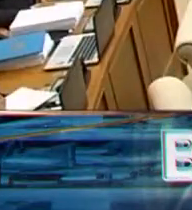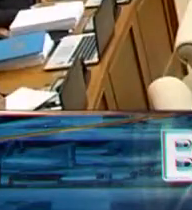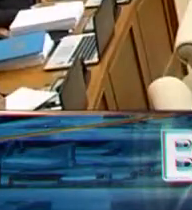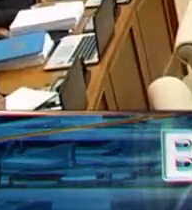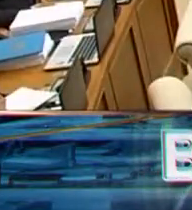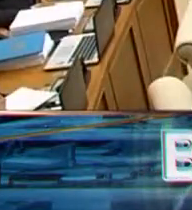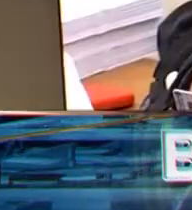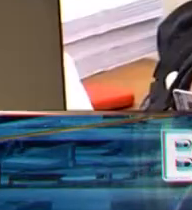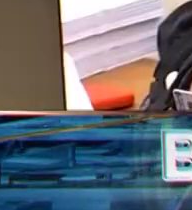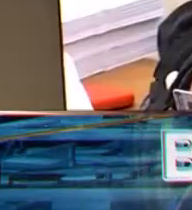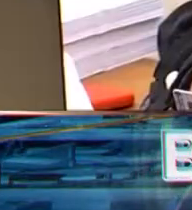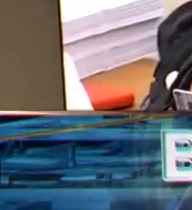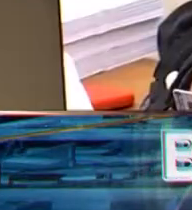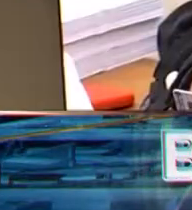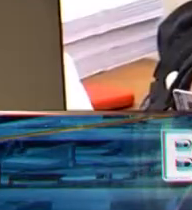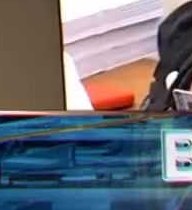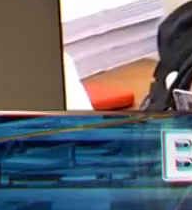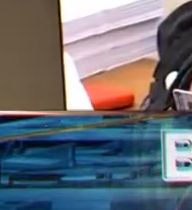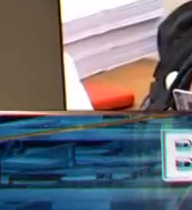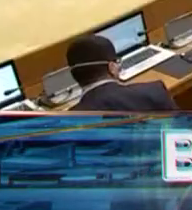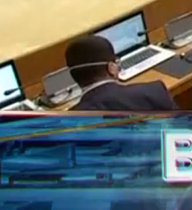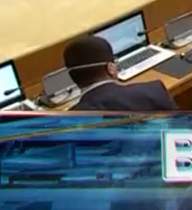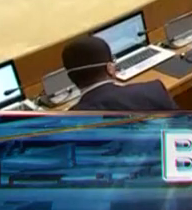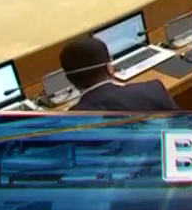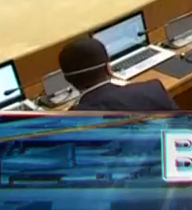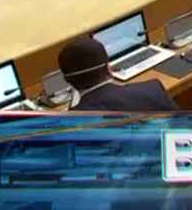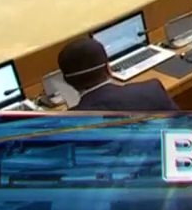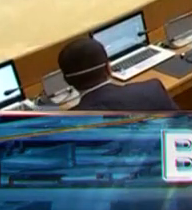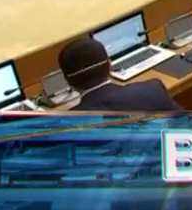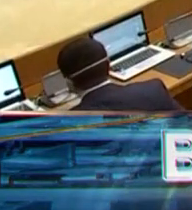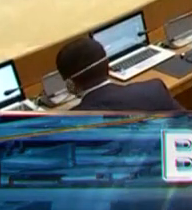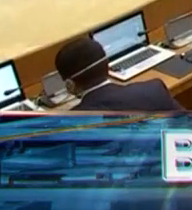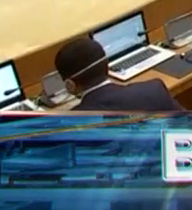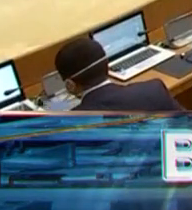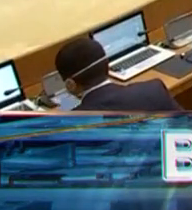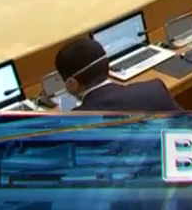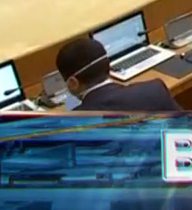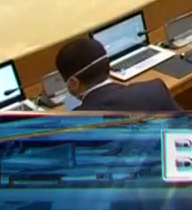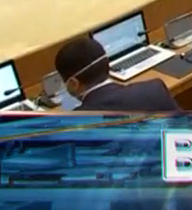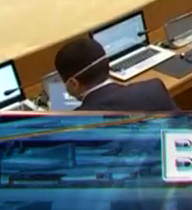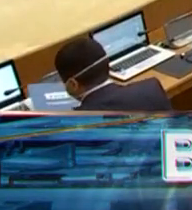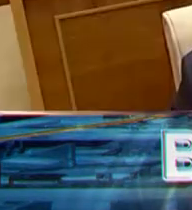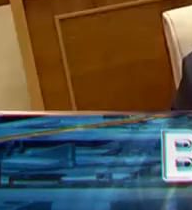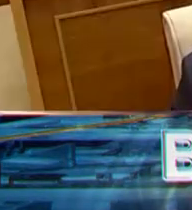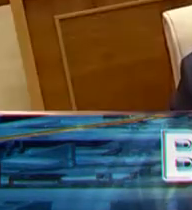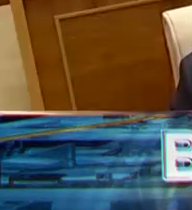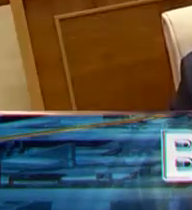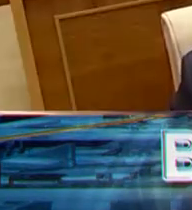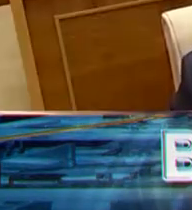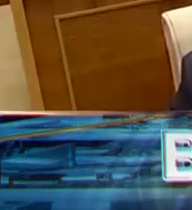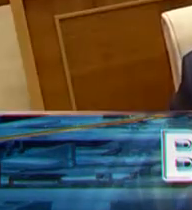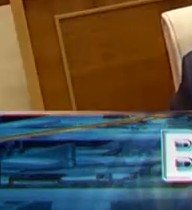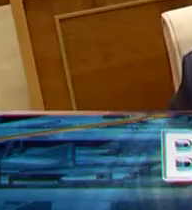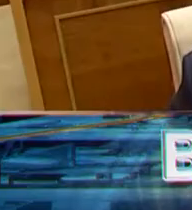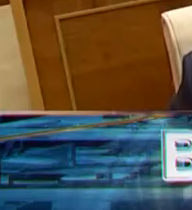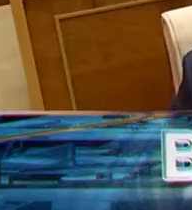Тілдерімен қолдары тыйылатын болды. Отбасы мүшелерін балағаттап, қол көтергендерді 15 тәулікке дейін қамау ұсынылды. Бүгін мәжілісте